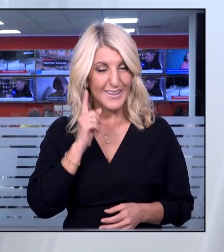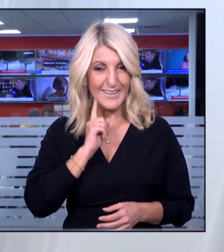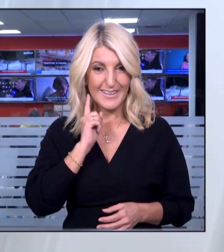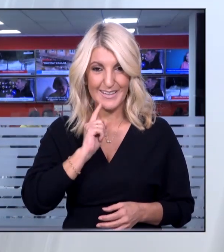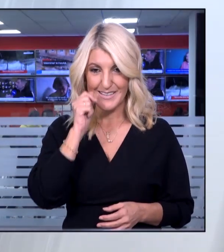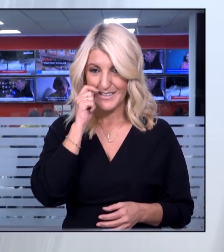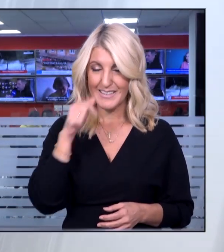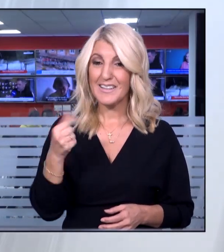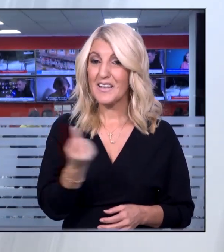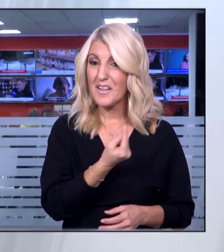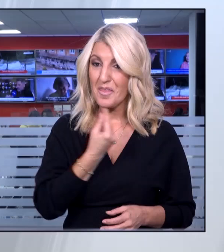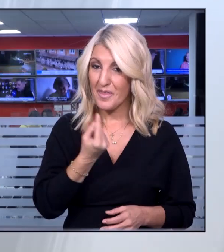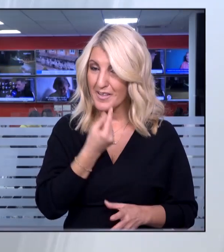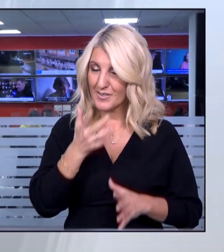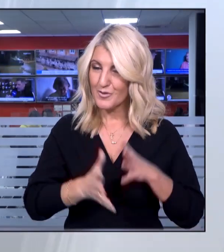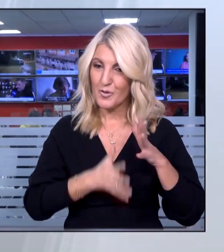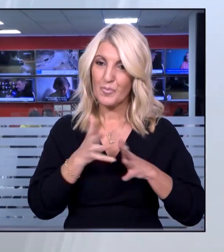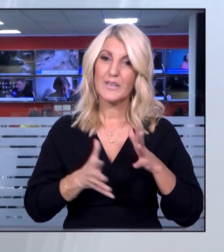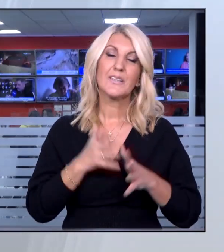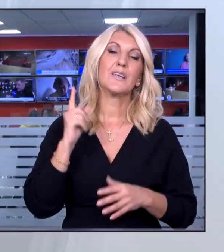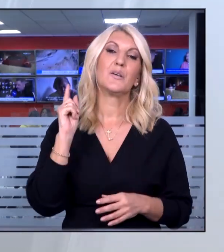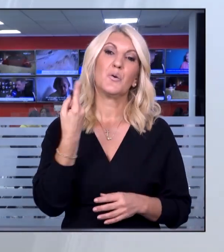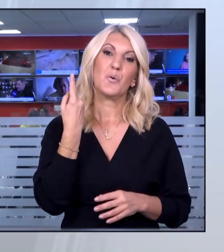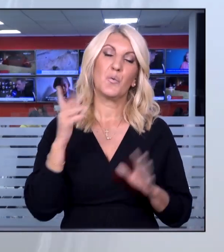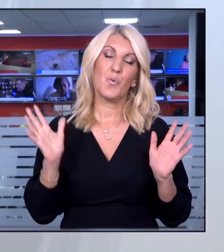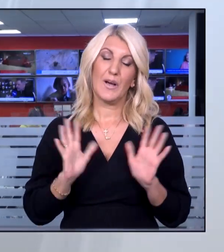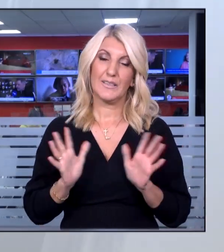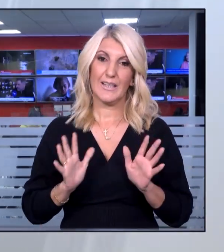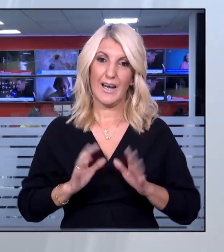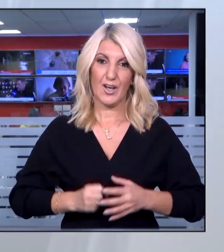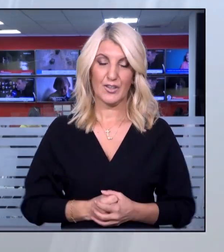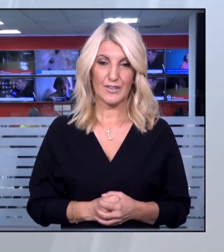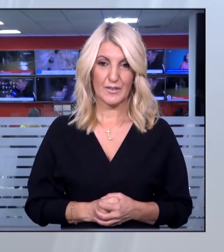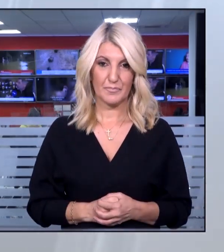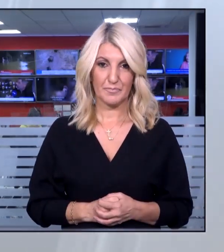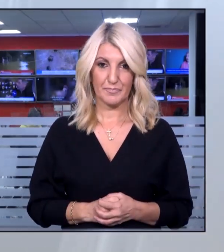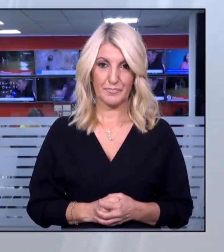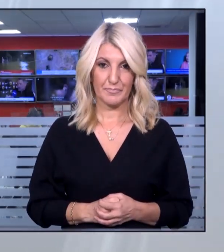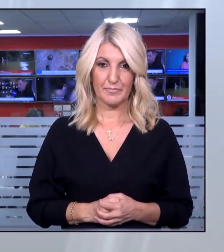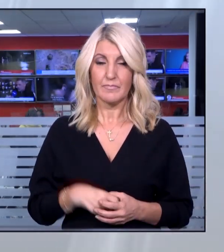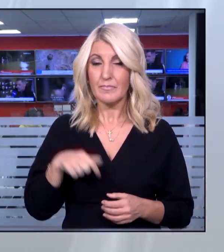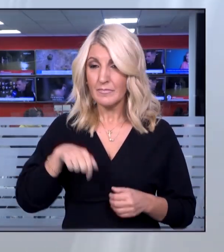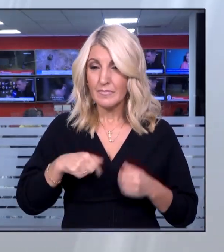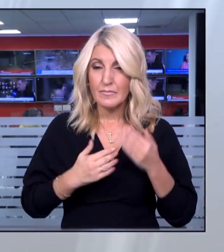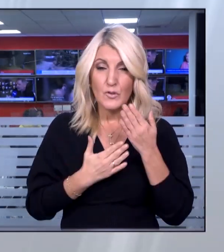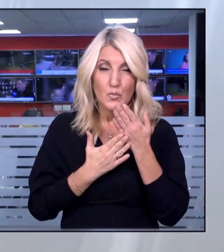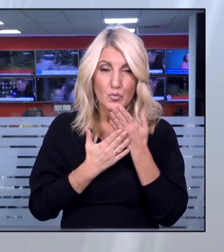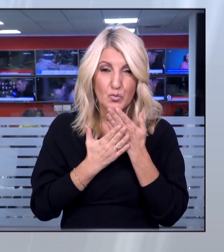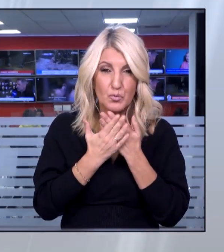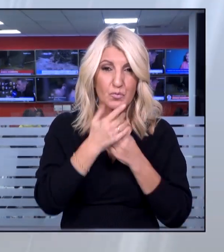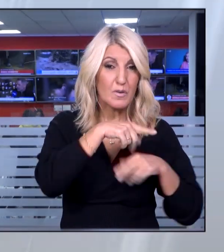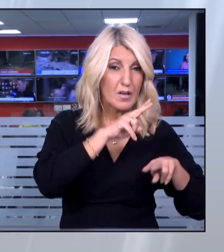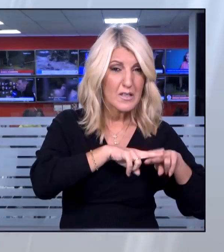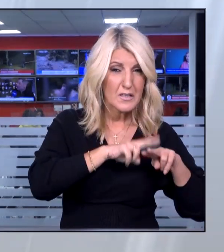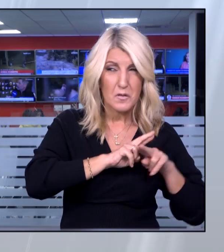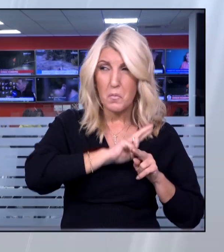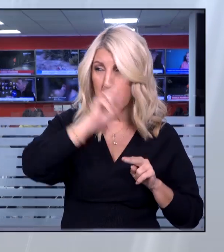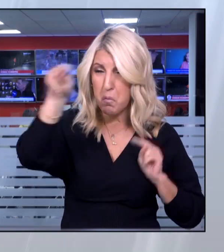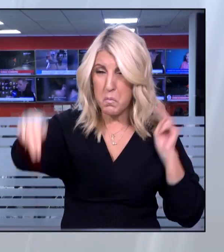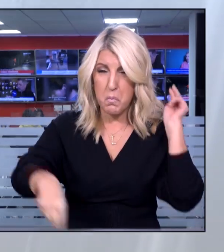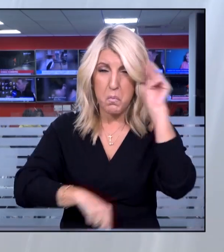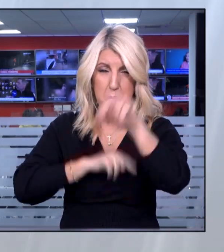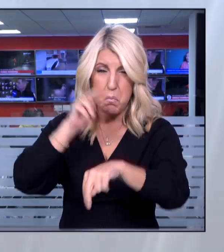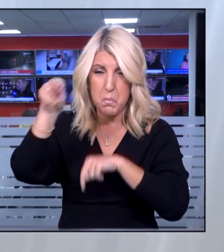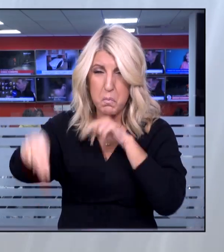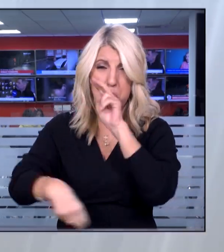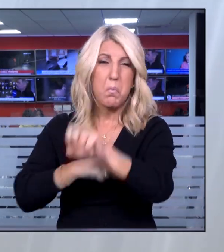Καλησπέρα σας κυρίες και κύριοι. Βλέπετε το δελτίο ειδήσεων στη νοηματική γλώσσα από το One Channel. Τα ξημερώματα το Ισραήλ εξαπέλυσε πλήγματα κατά στόχων